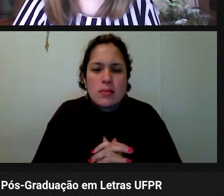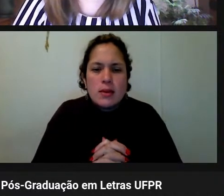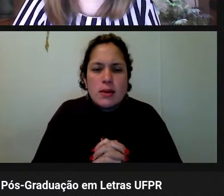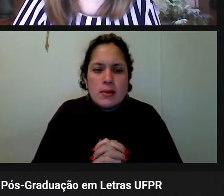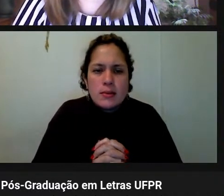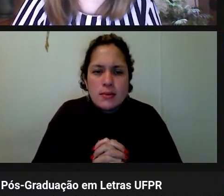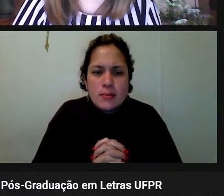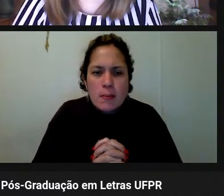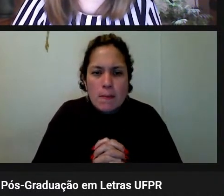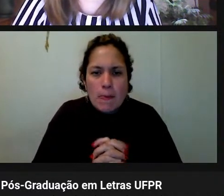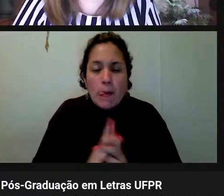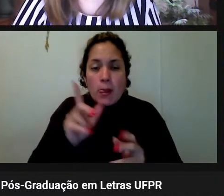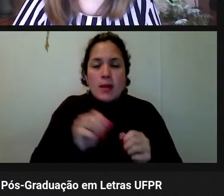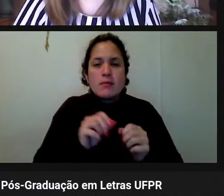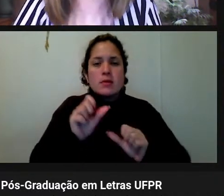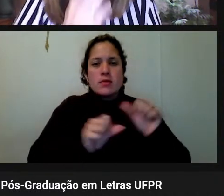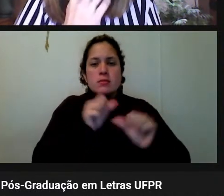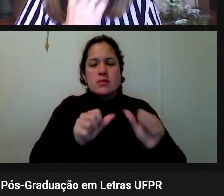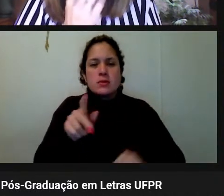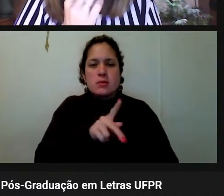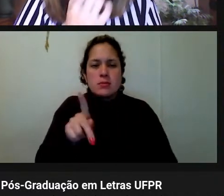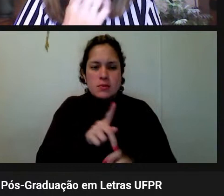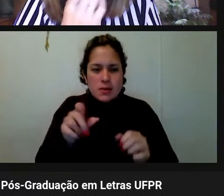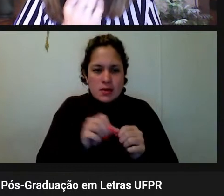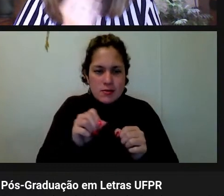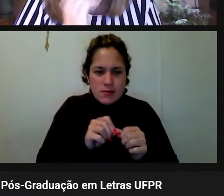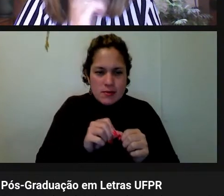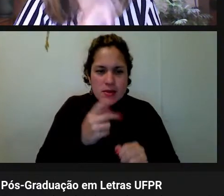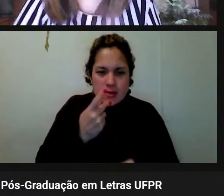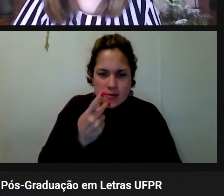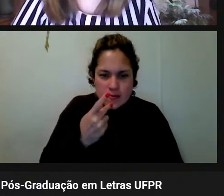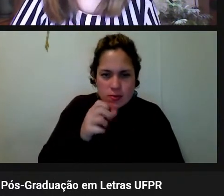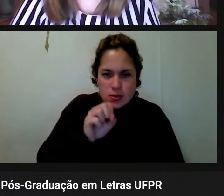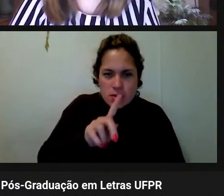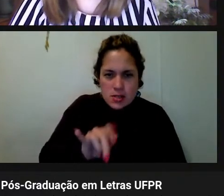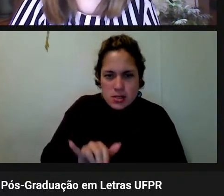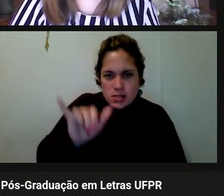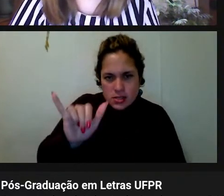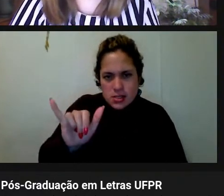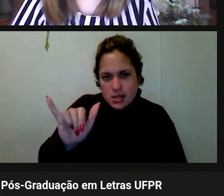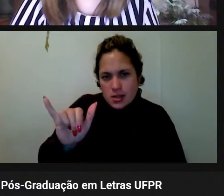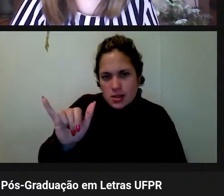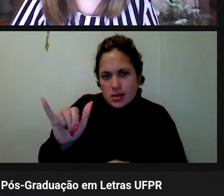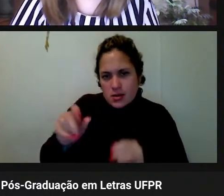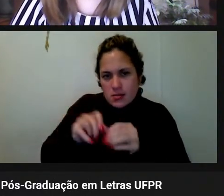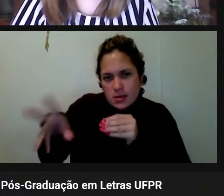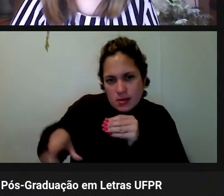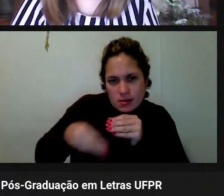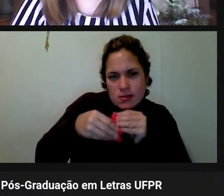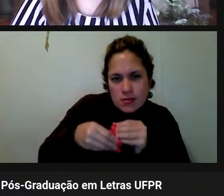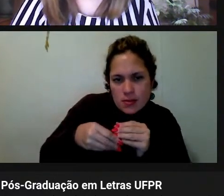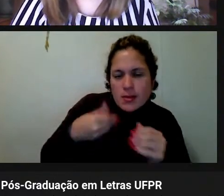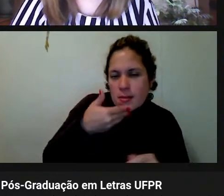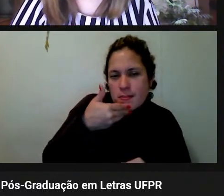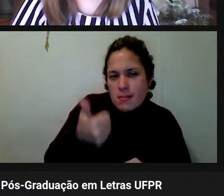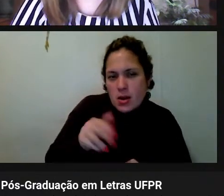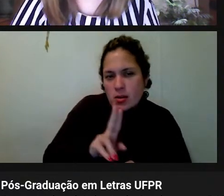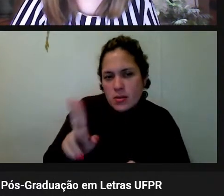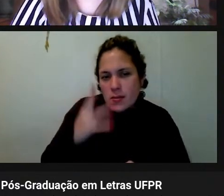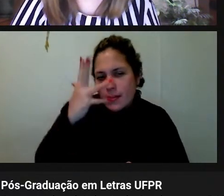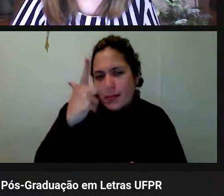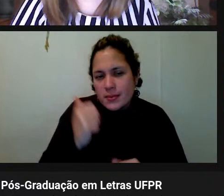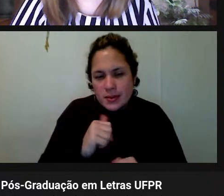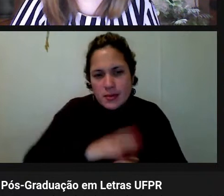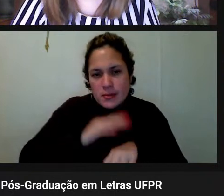Que era essa mudança que a professora falou do ski, que se adicionava ski... Pro sobrenomi soa melior.